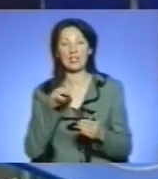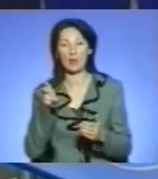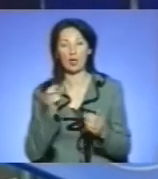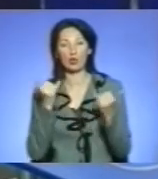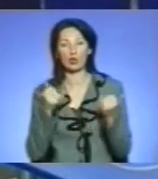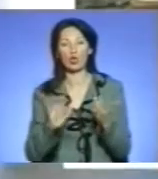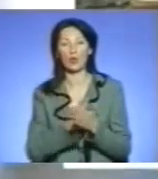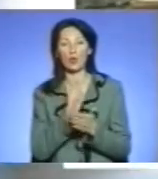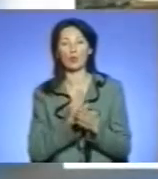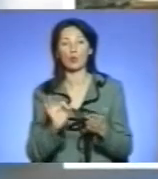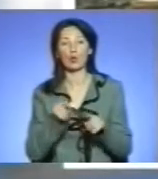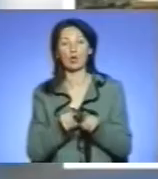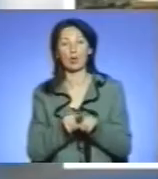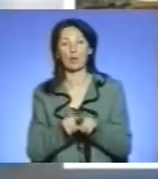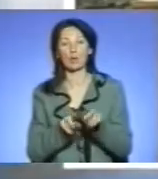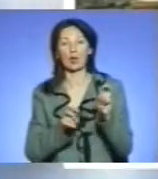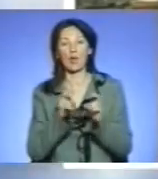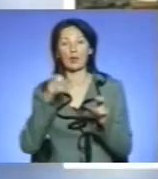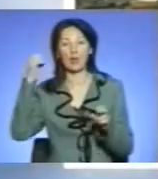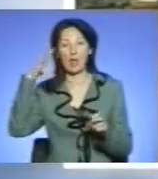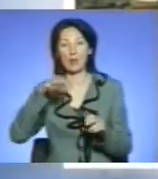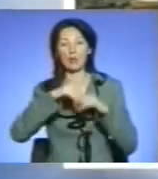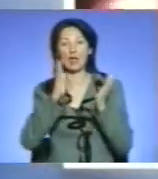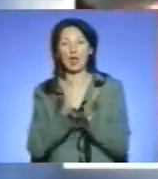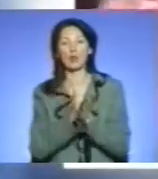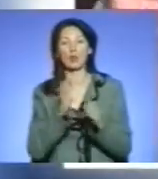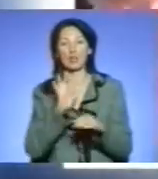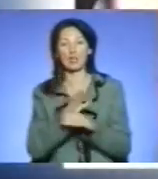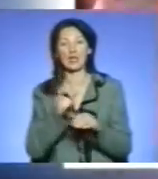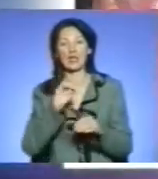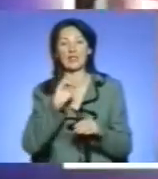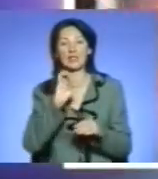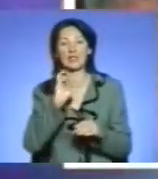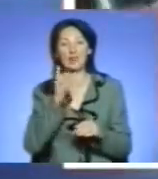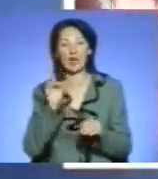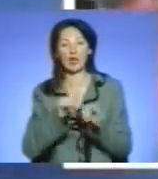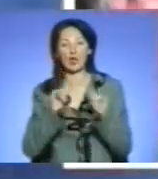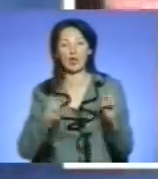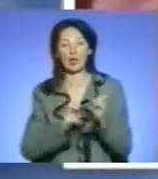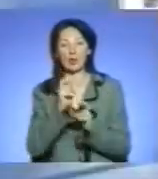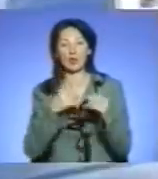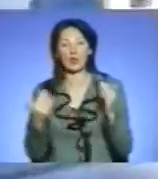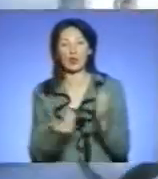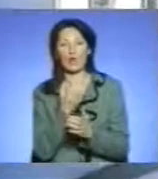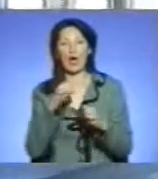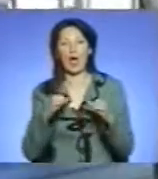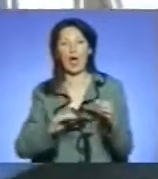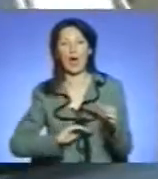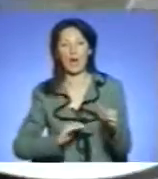таке. Завод ЛАБ загального призначення «Іскра» розширює виробництво. Нова філія запрацювала у Збаражі.